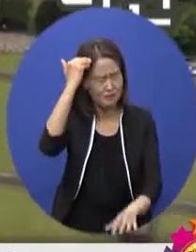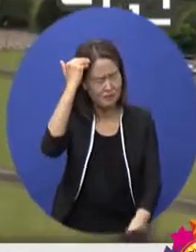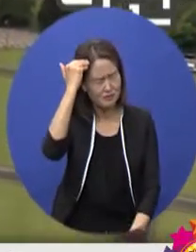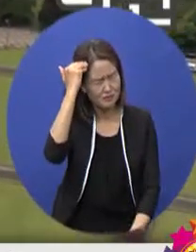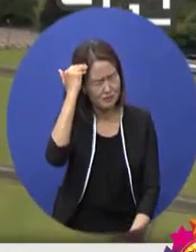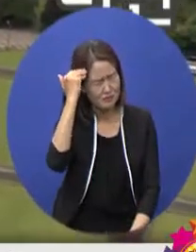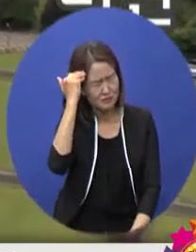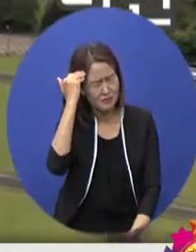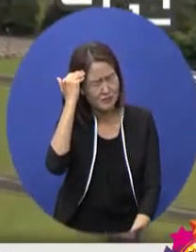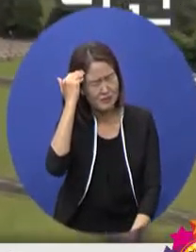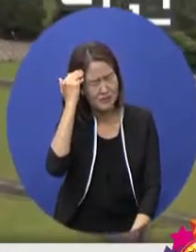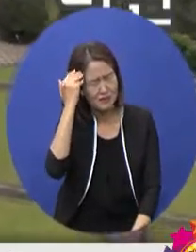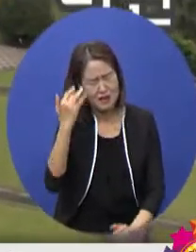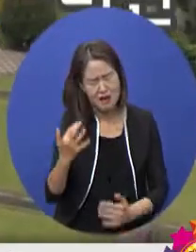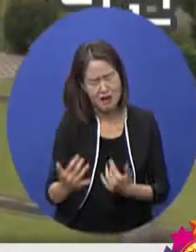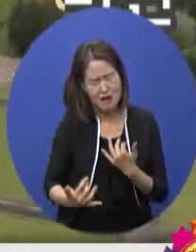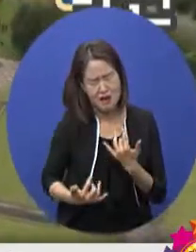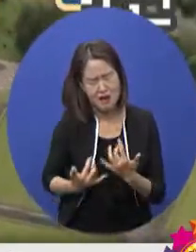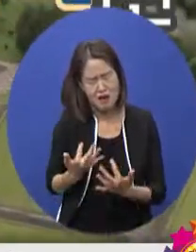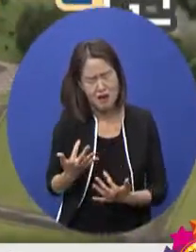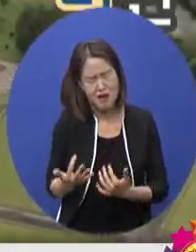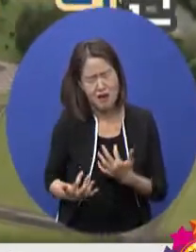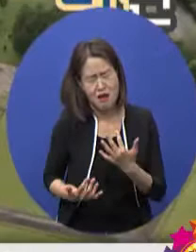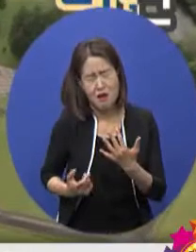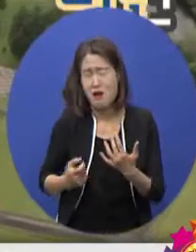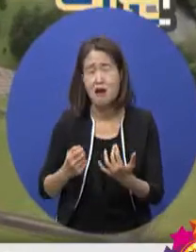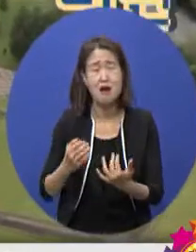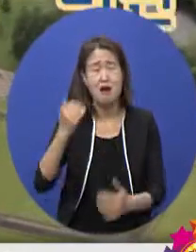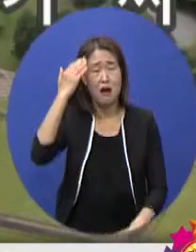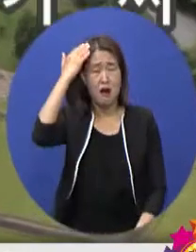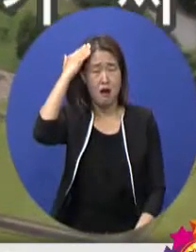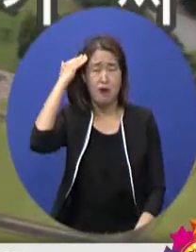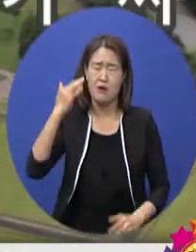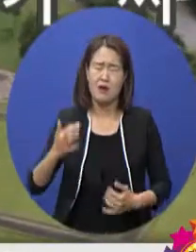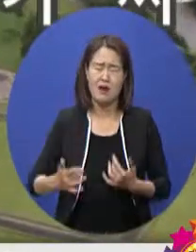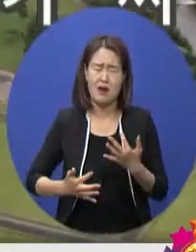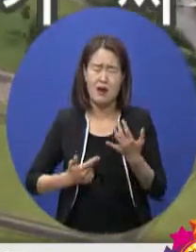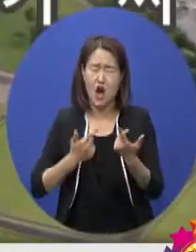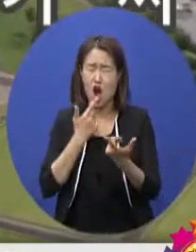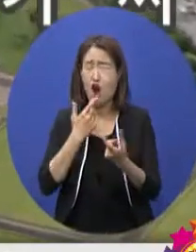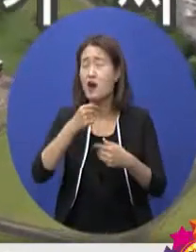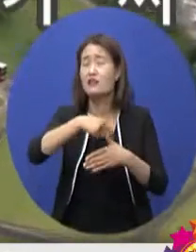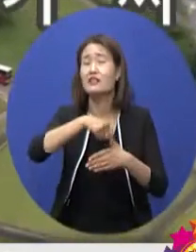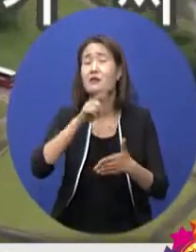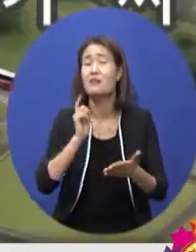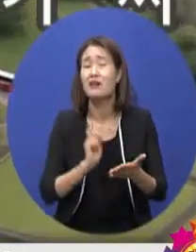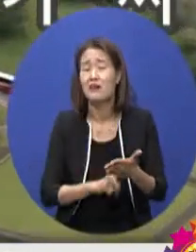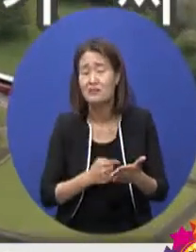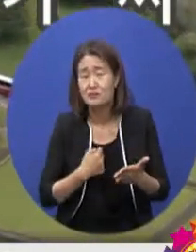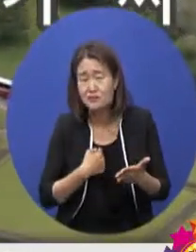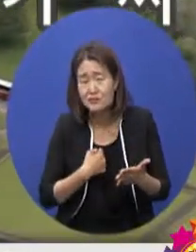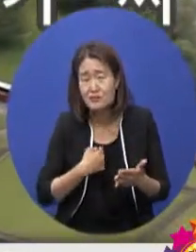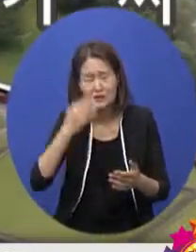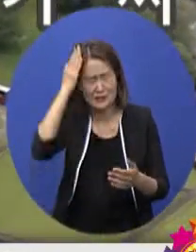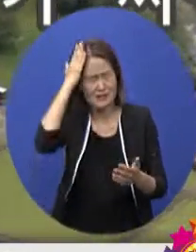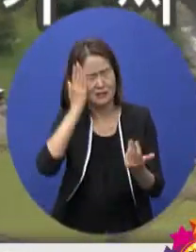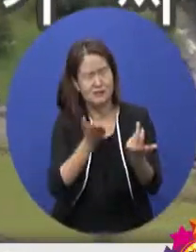바라보다 검게 타버린 검게